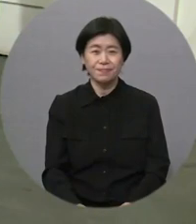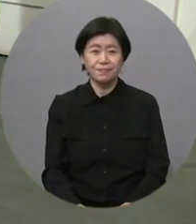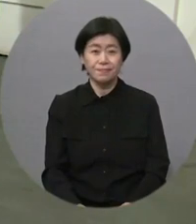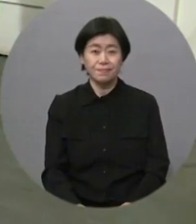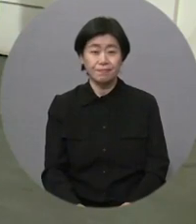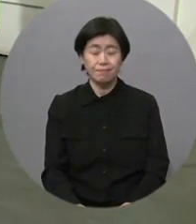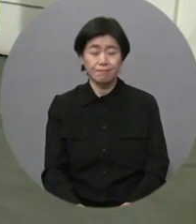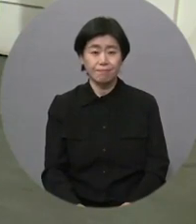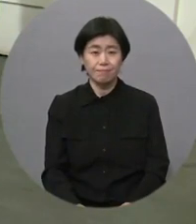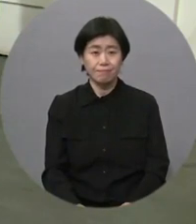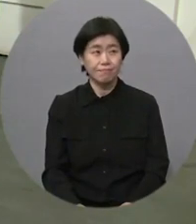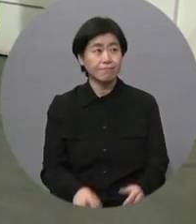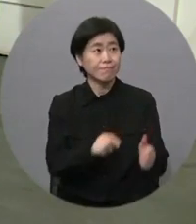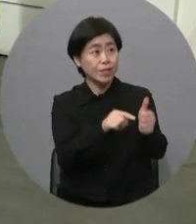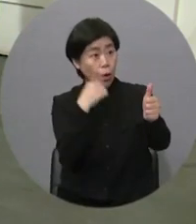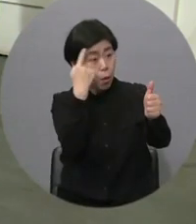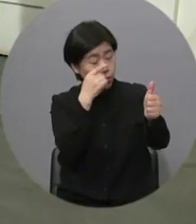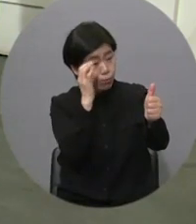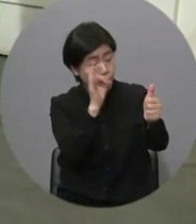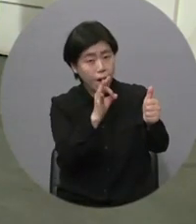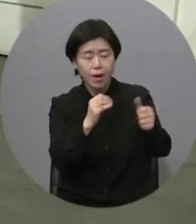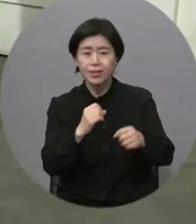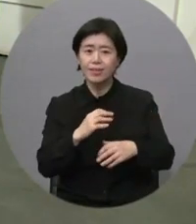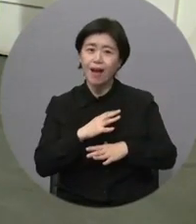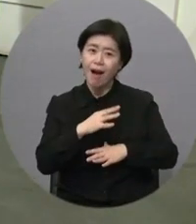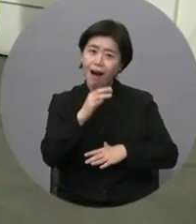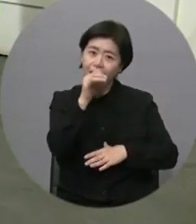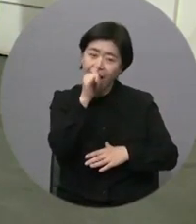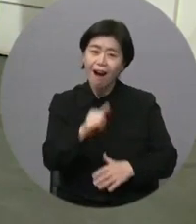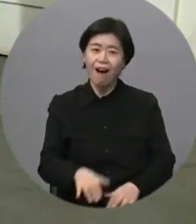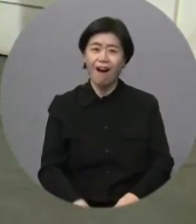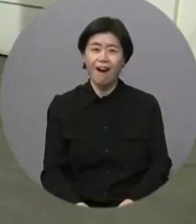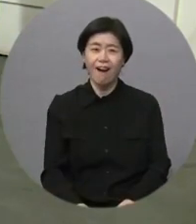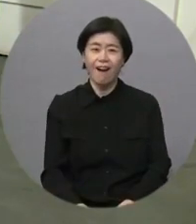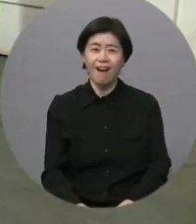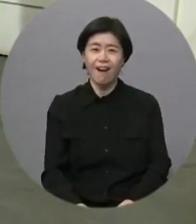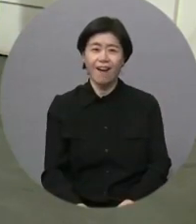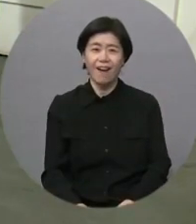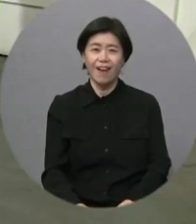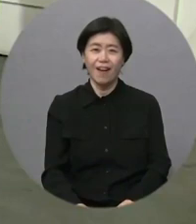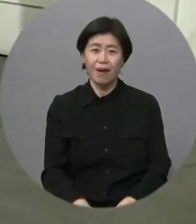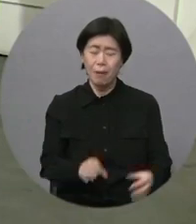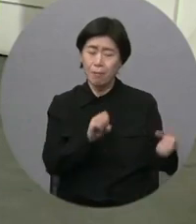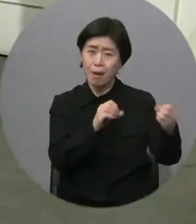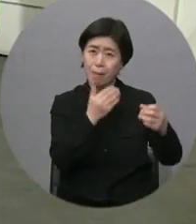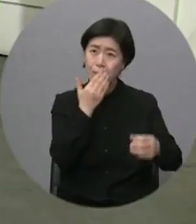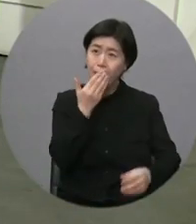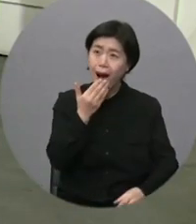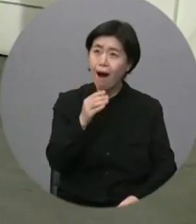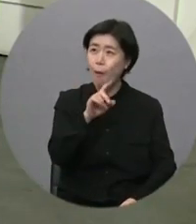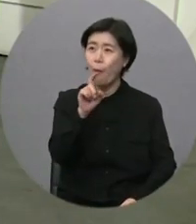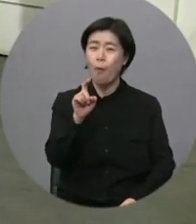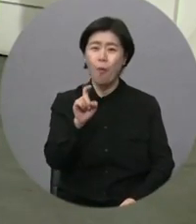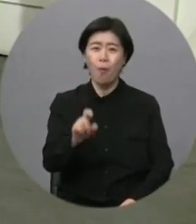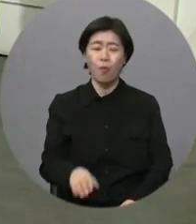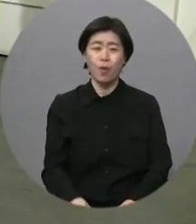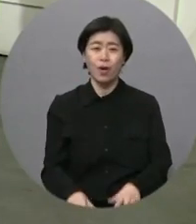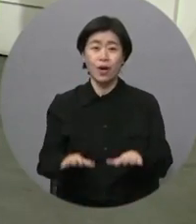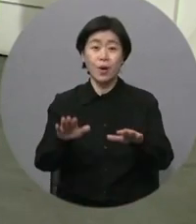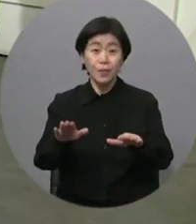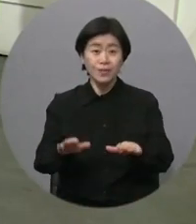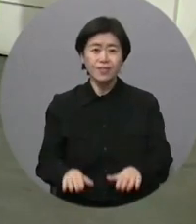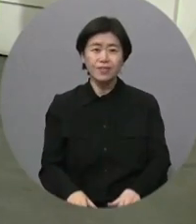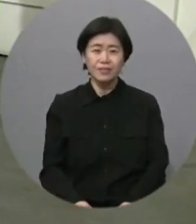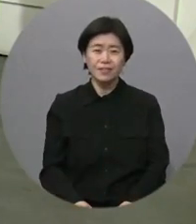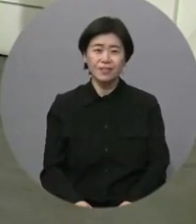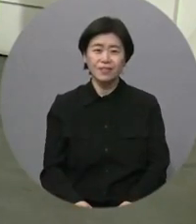네. 깜짝 놀랐어요. 세상에 황기순 선배님을 이렇게 제가 영상통화로 예. 우리 준호 씨랑 제임스 킹 선배님 덕분에 이렇게